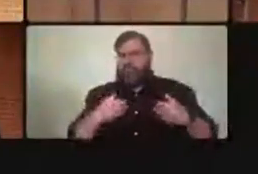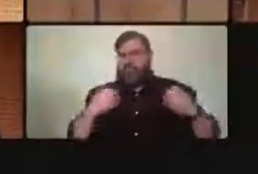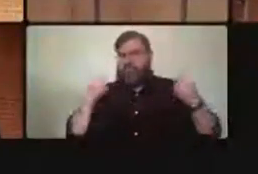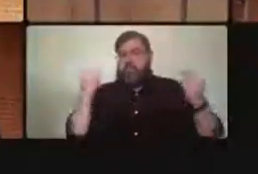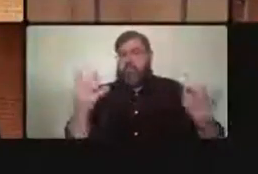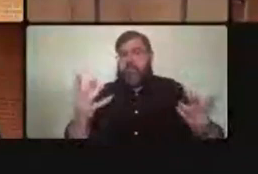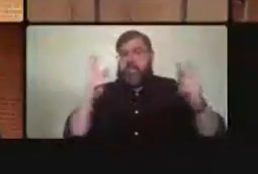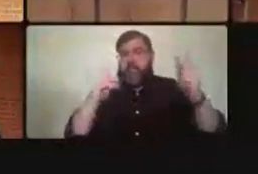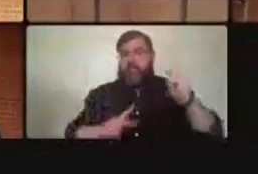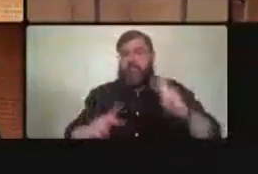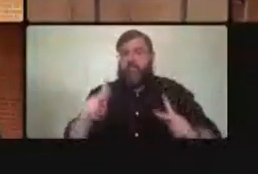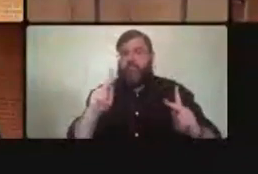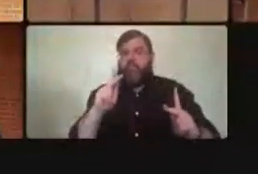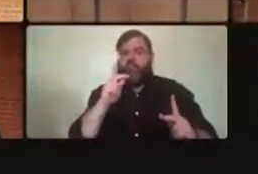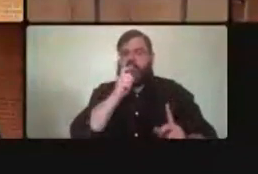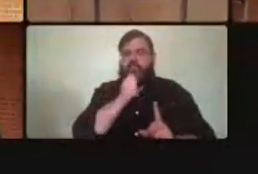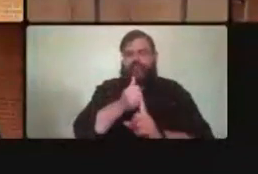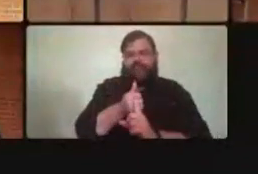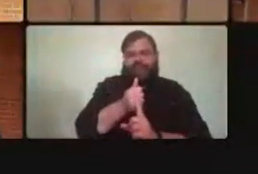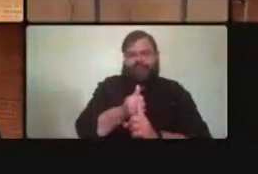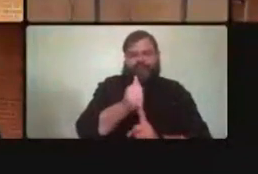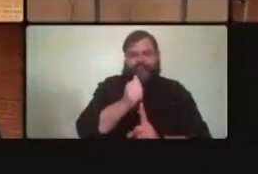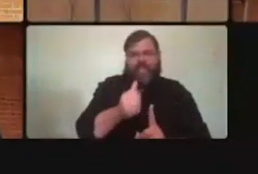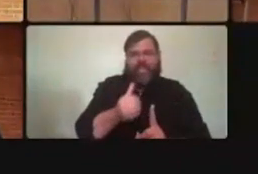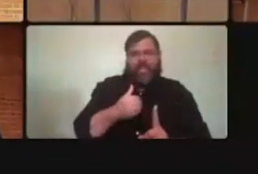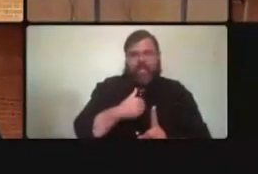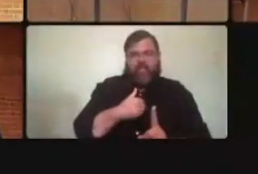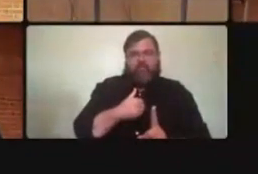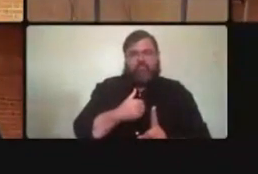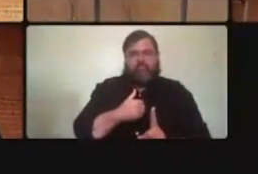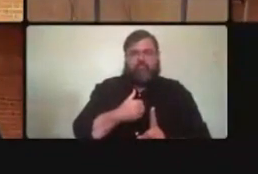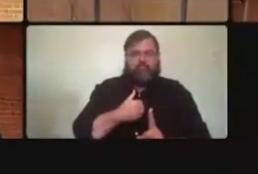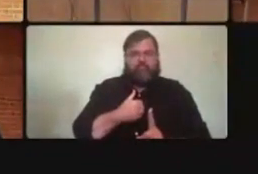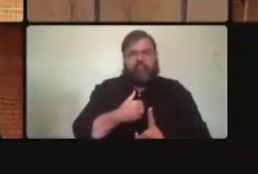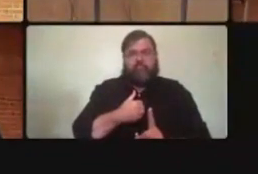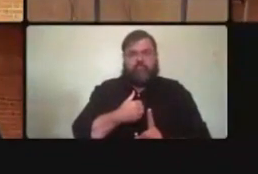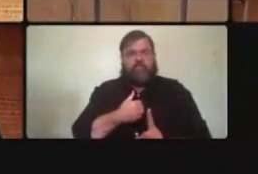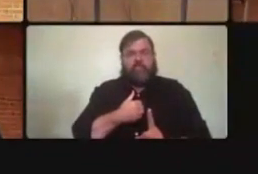ya kuwa tuko katika hali ambapo